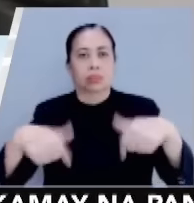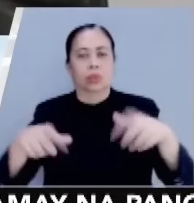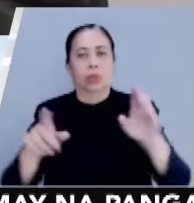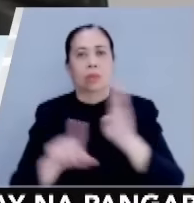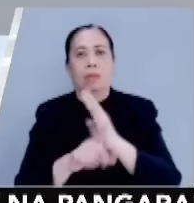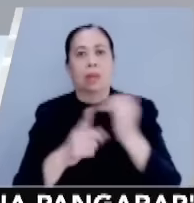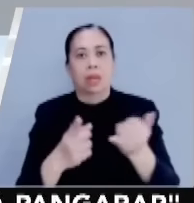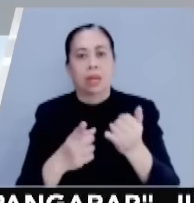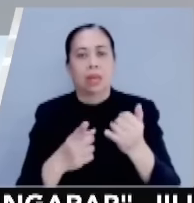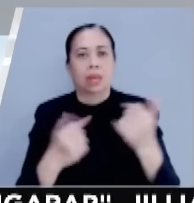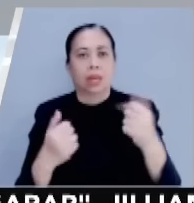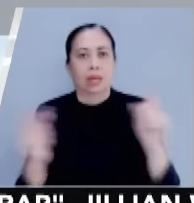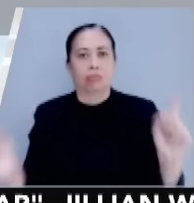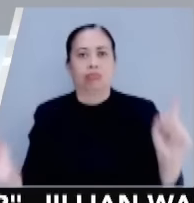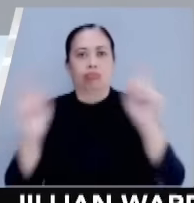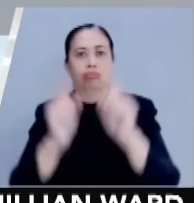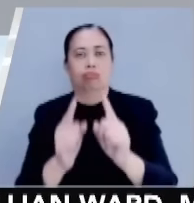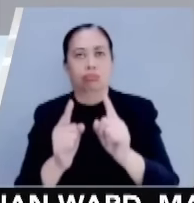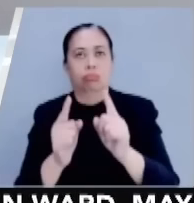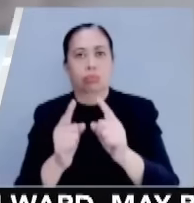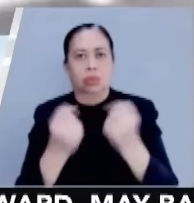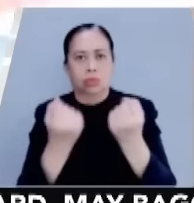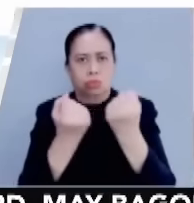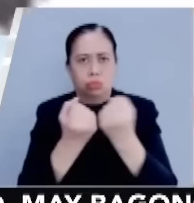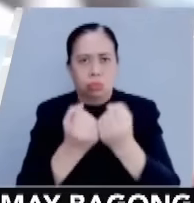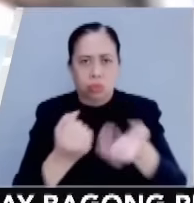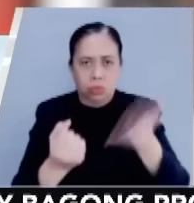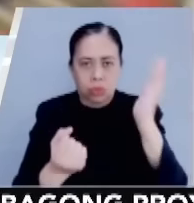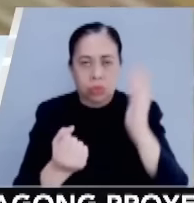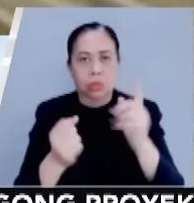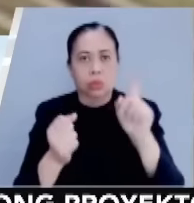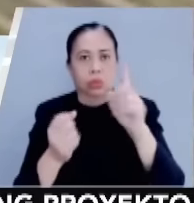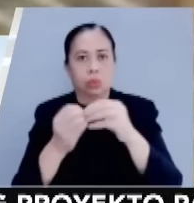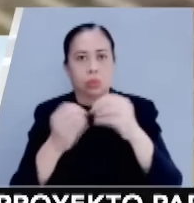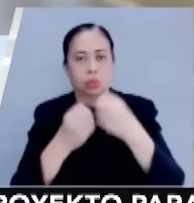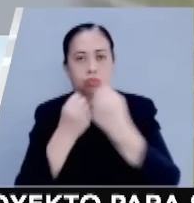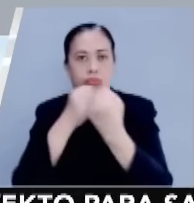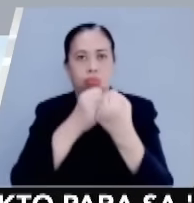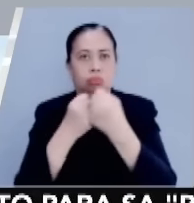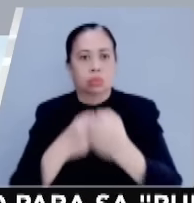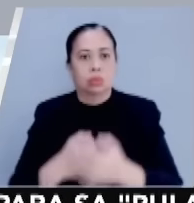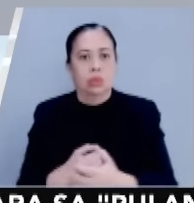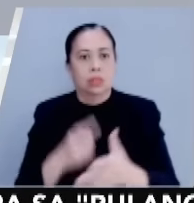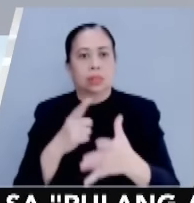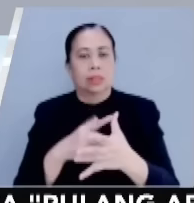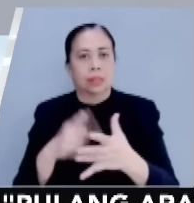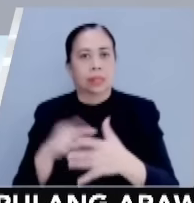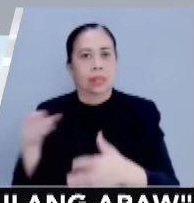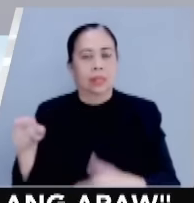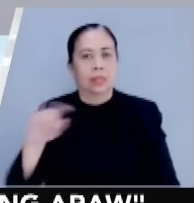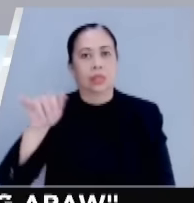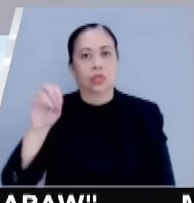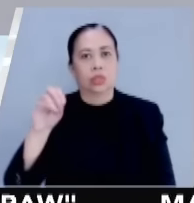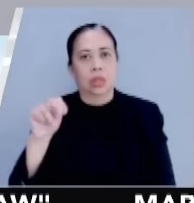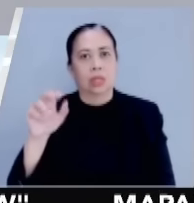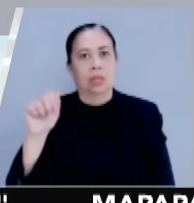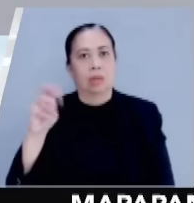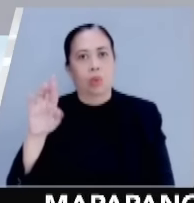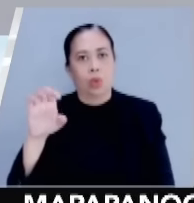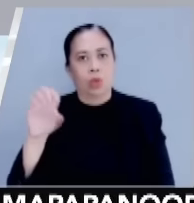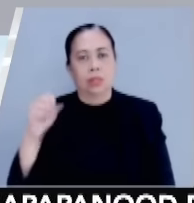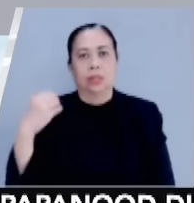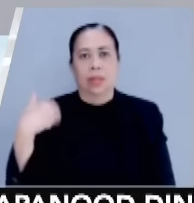sila nagpang-abot. Naghamunan uli ng another na suntukan. Then si John Amores ay may dala ng baril